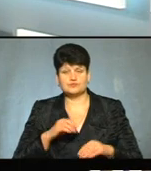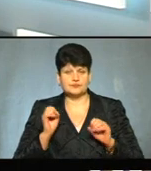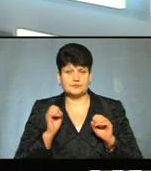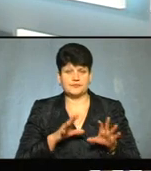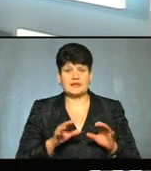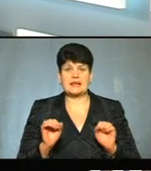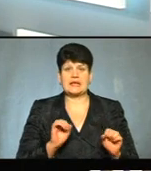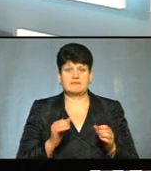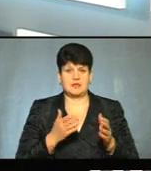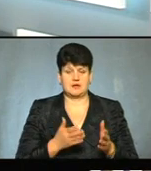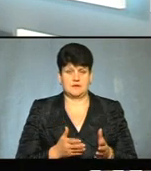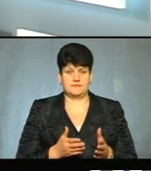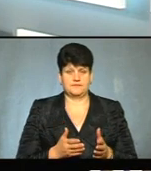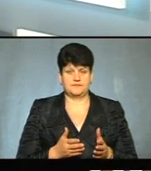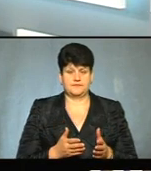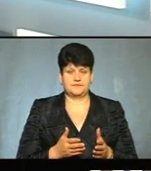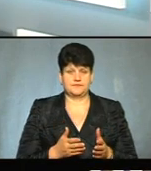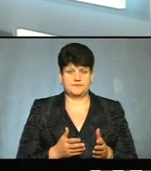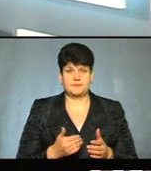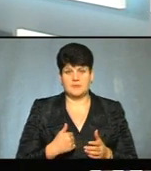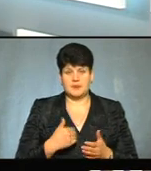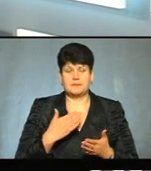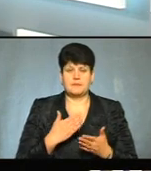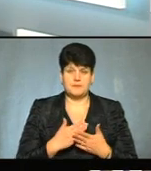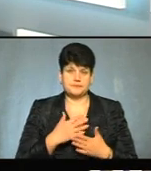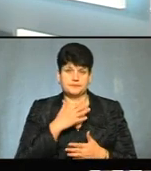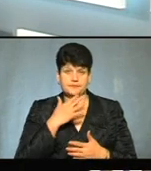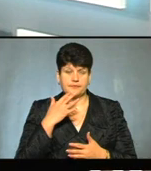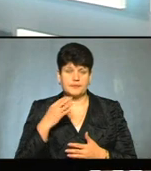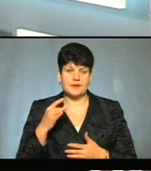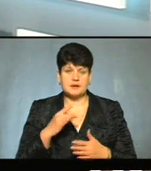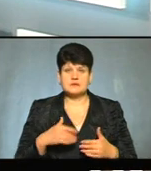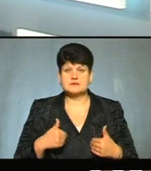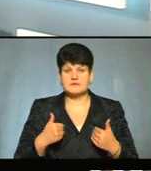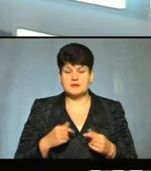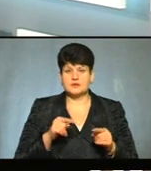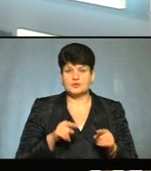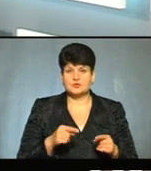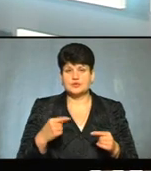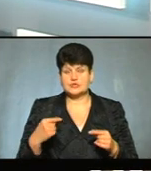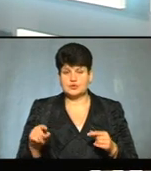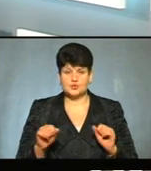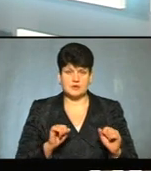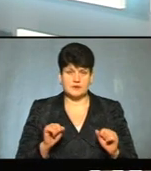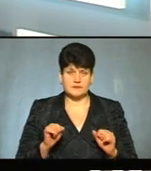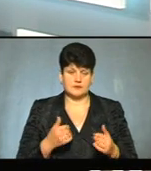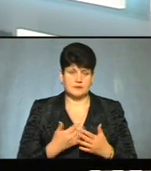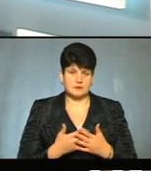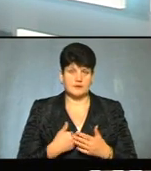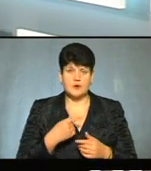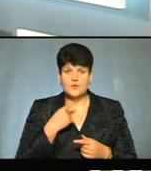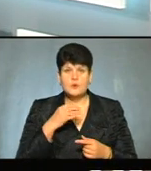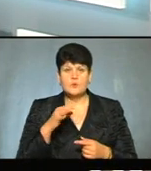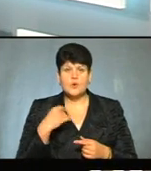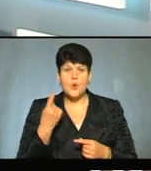на безпосередньо керівника, адже ми маємо неодноразово звернення того чи іншого керівника, наприклад, я говорю